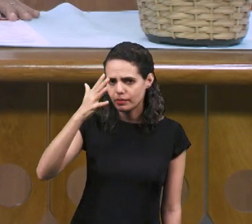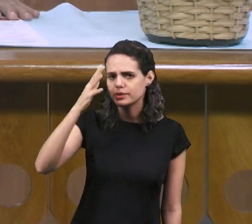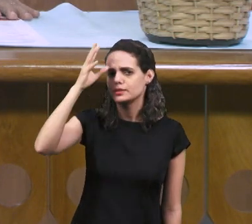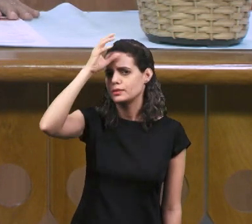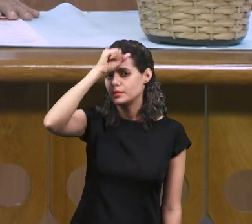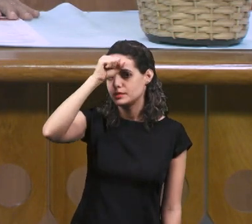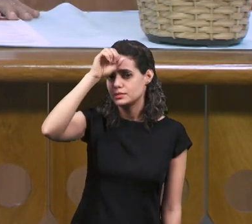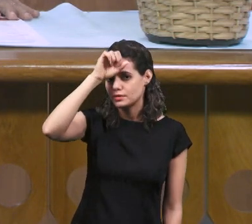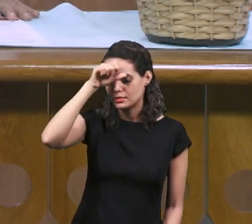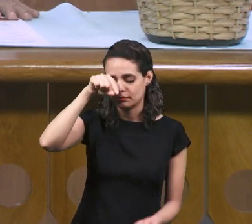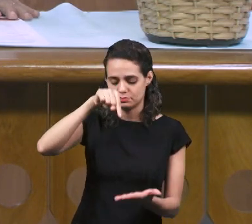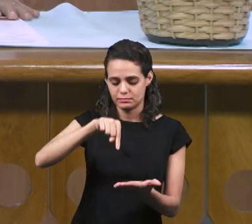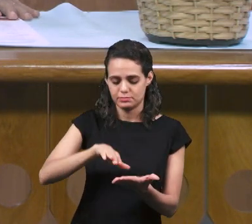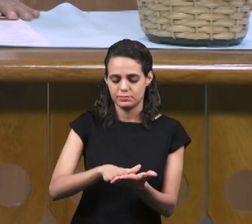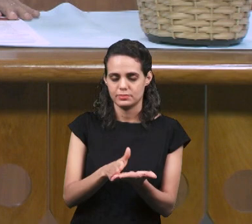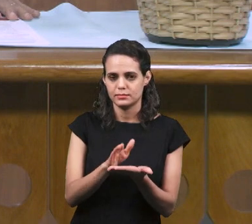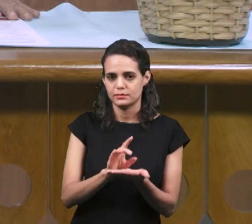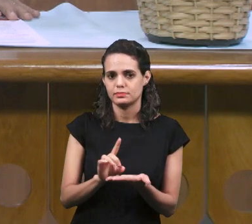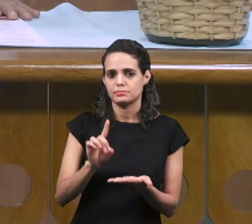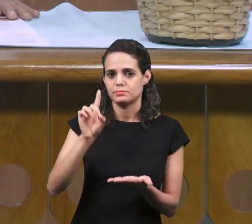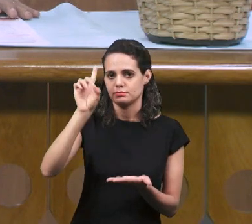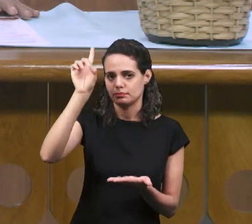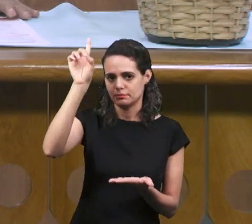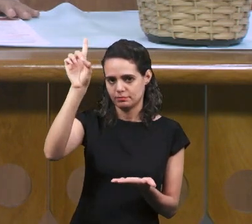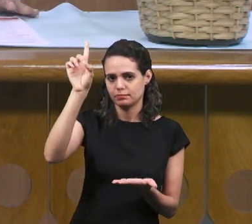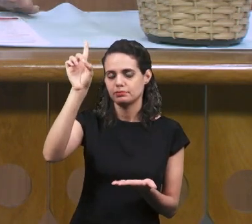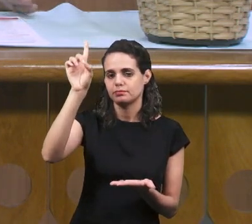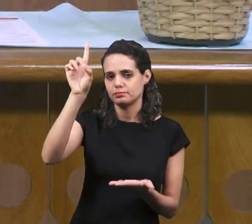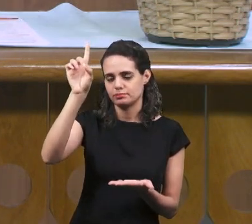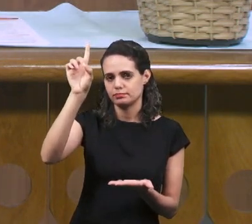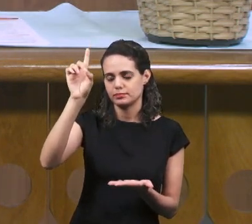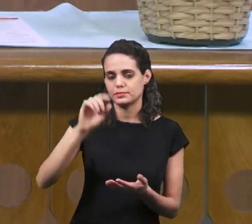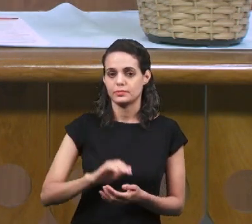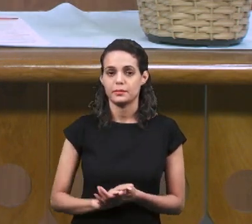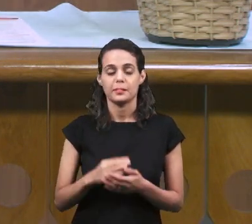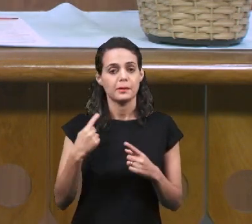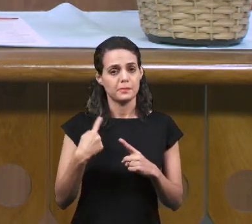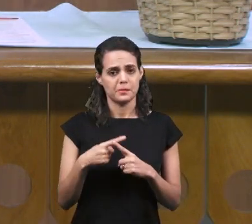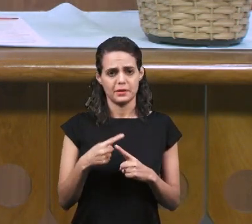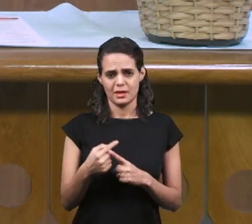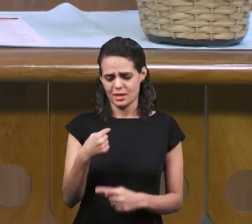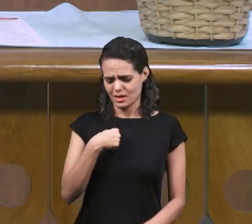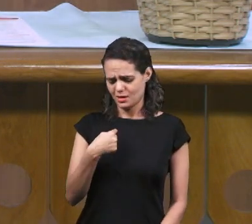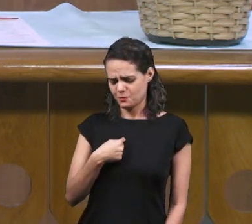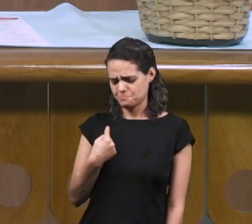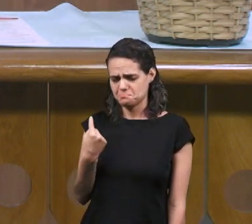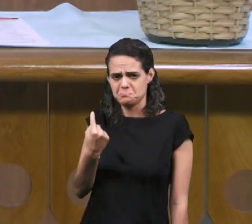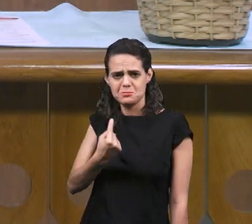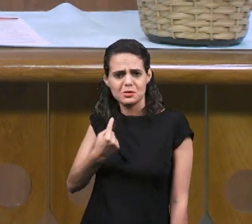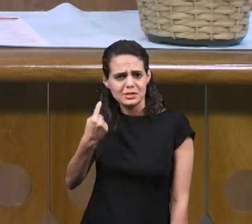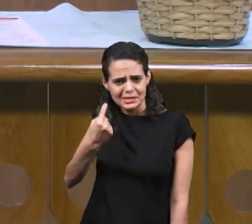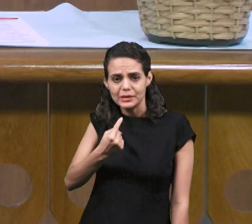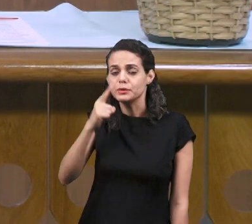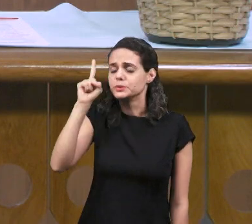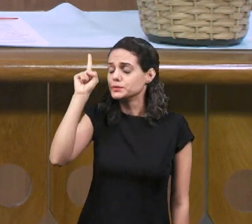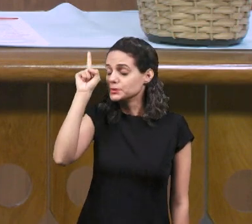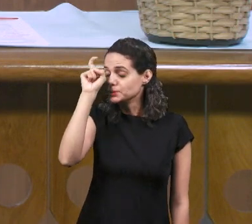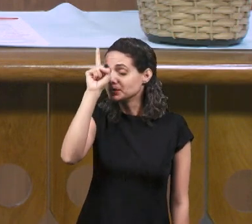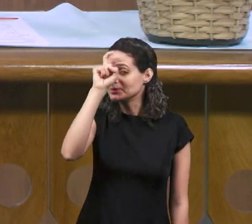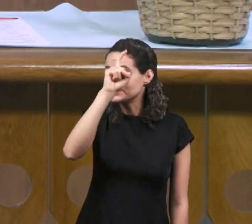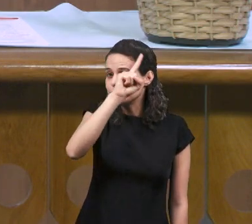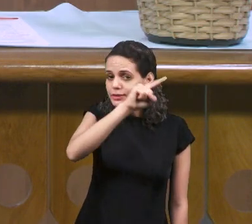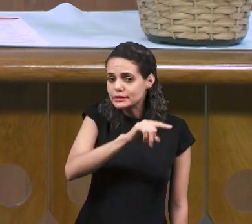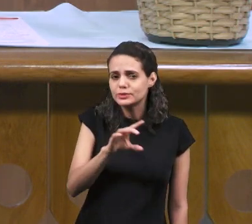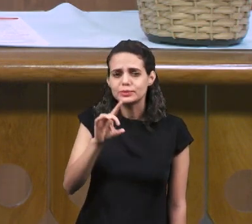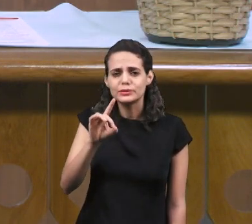et que tout seul, elle dit, tout seul, ça serait difficile d'entendre. Il n'a pas de signification, c'est de